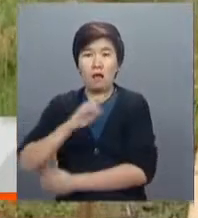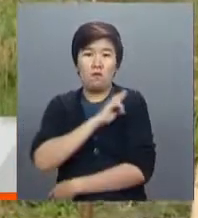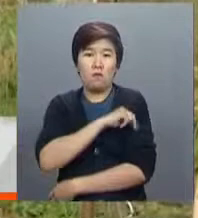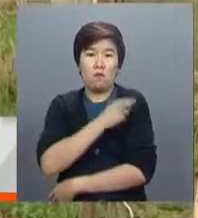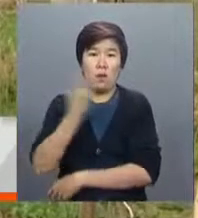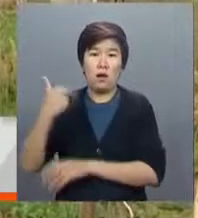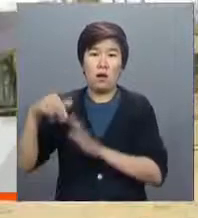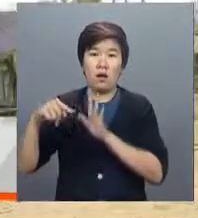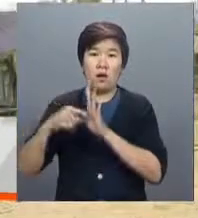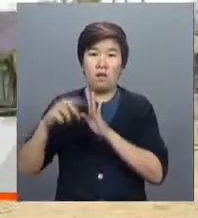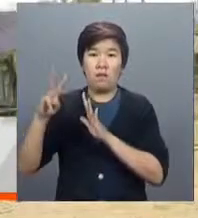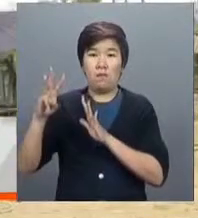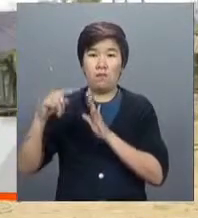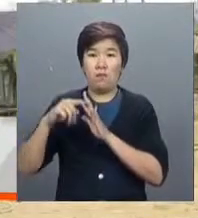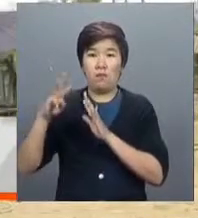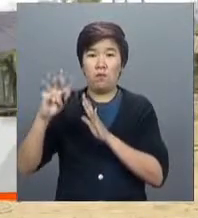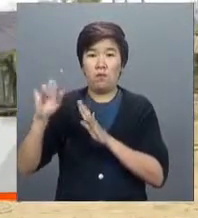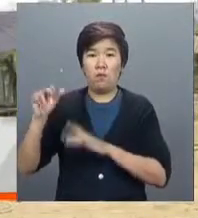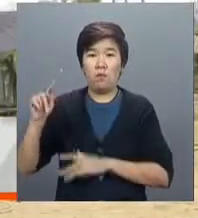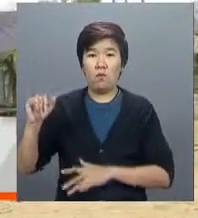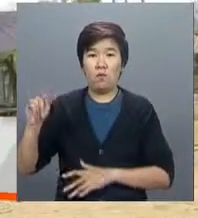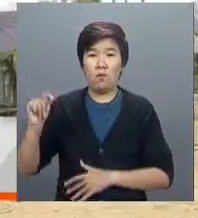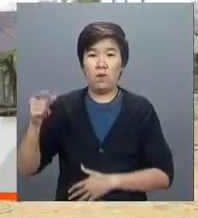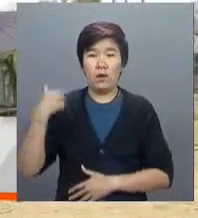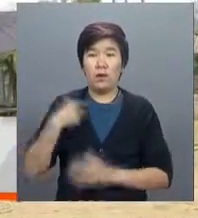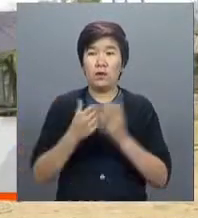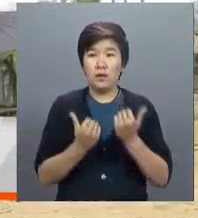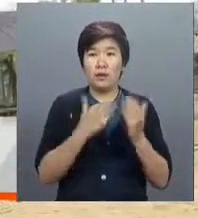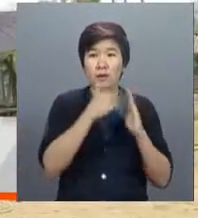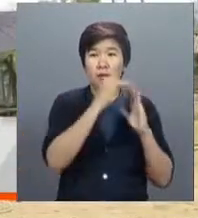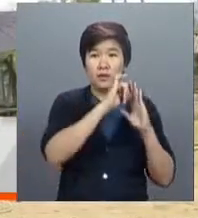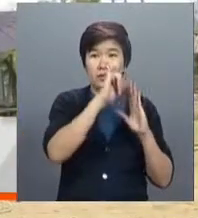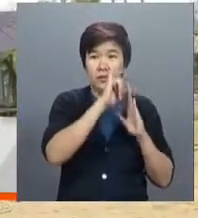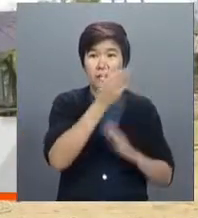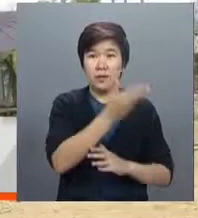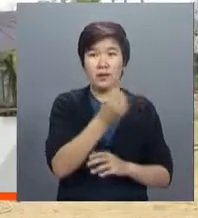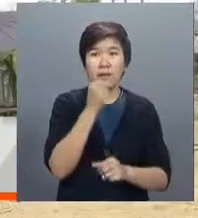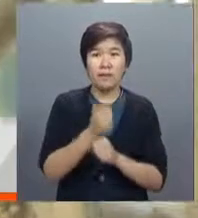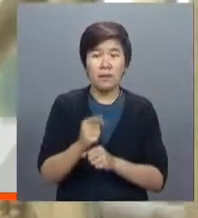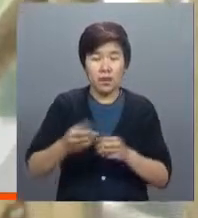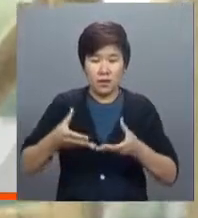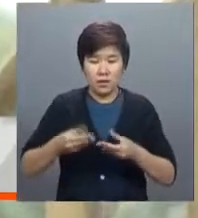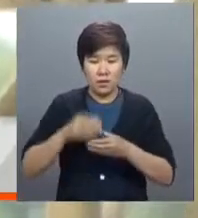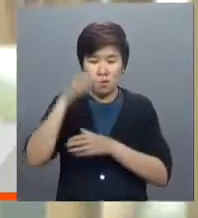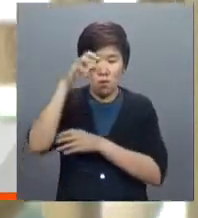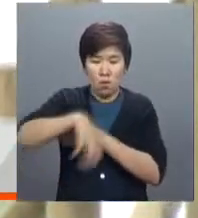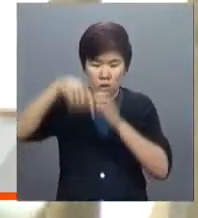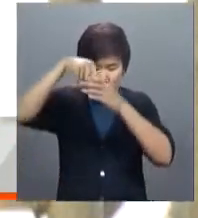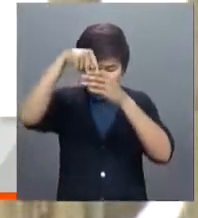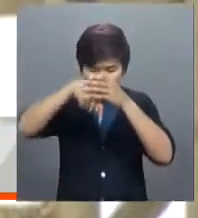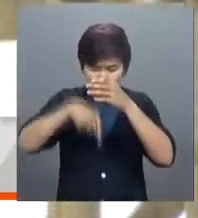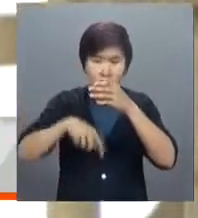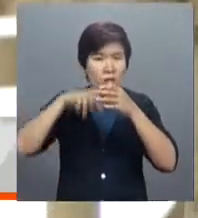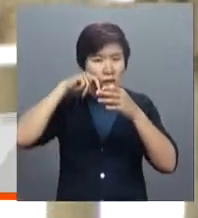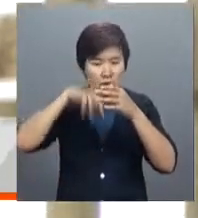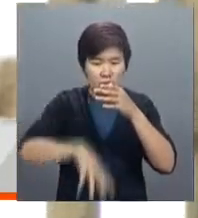ขณะที่จังหวัดเชียงใหม่เจ้าหน้าที่ยังคงเร่งเจาะบ่อบาดาลบริเวณโรงพยาบาลสันป่าตองอำเภอสันป่าตองคาดว่า